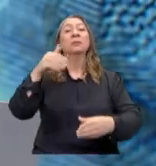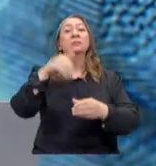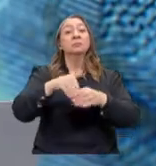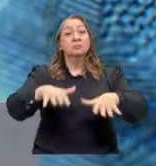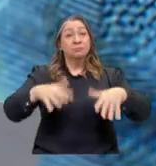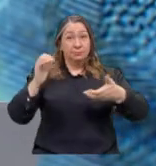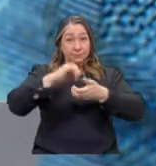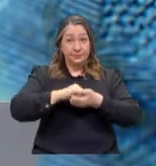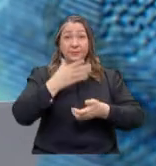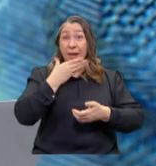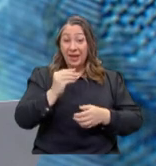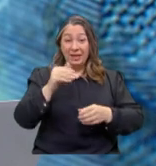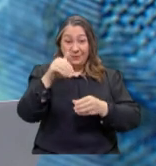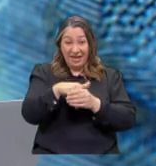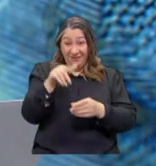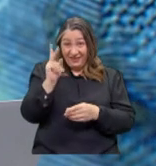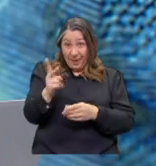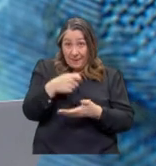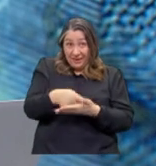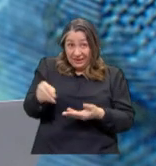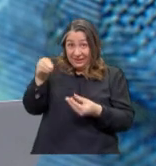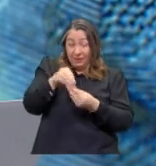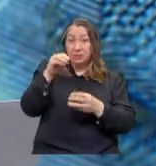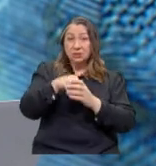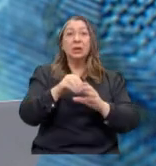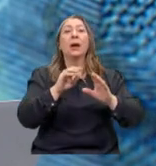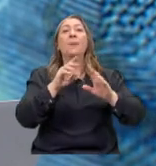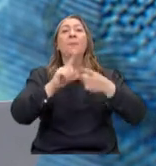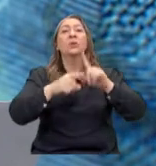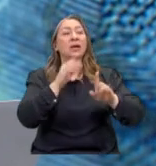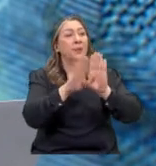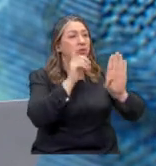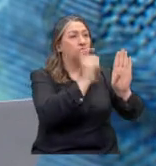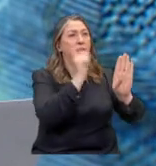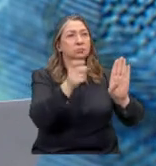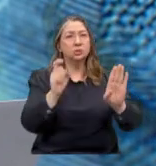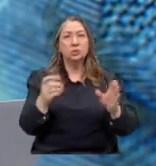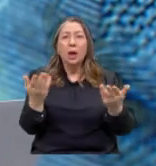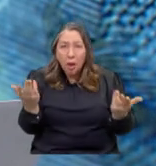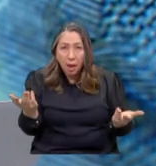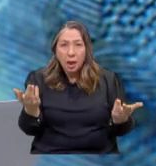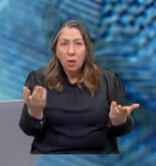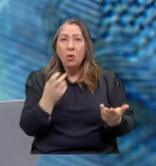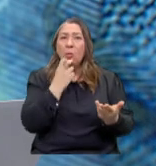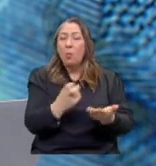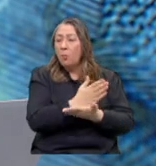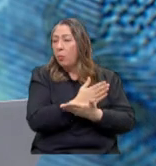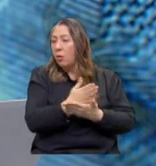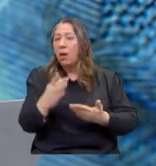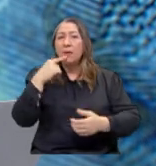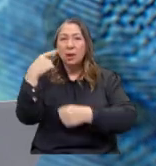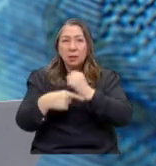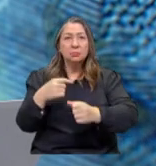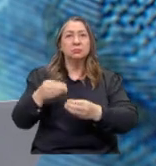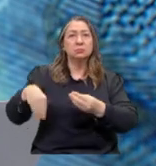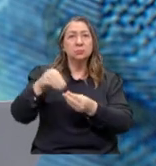Parlamenterler Birliği emekli vekillerin maaş zammı için partilerin kapısını çalmış. İyi de Zaten ömür boyu her yıl